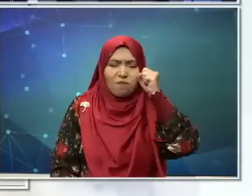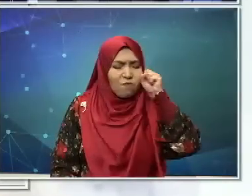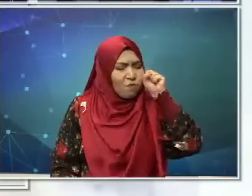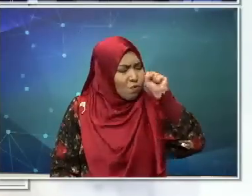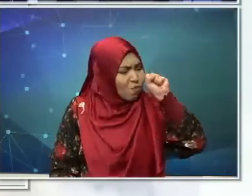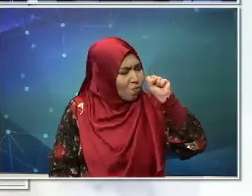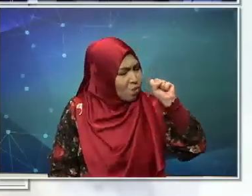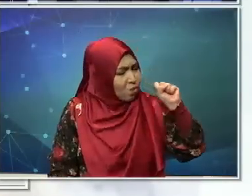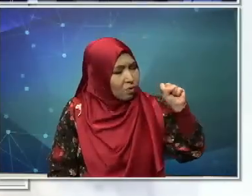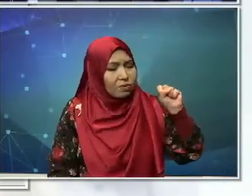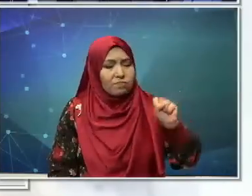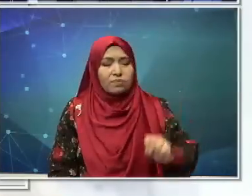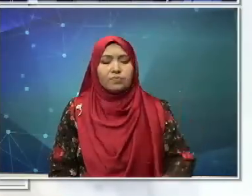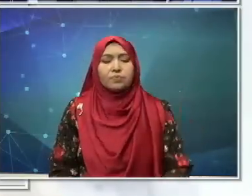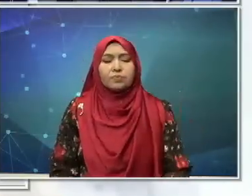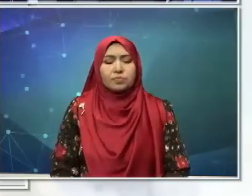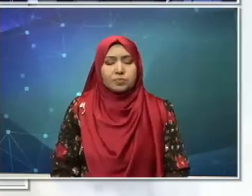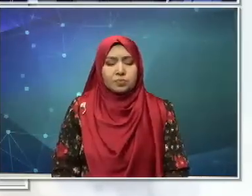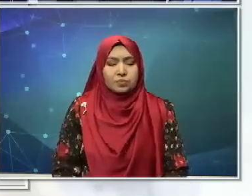hubin